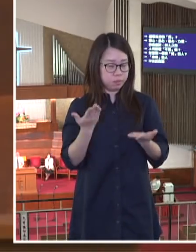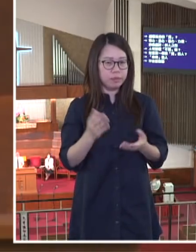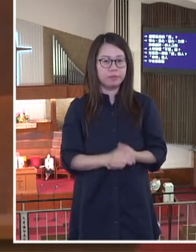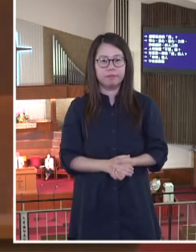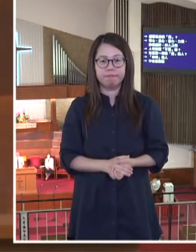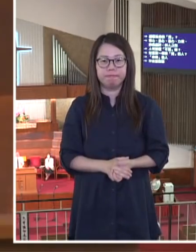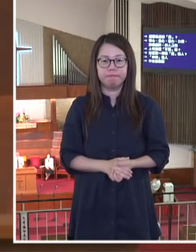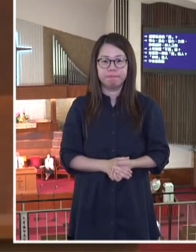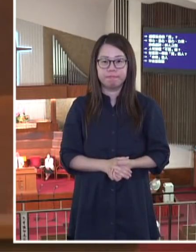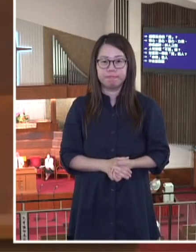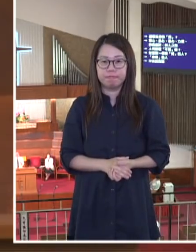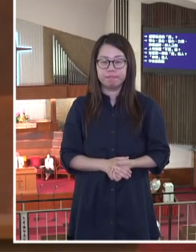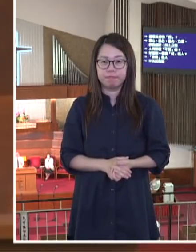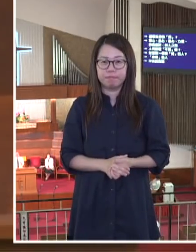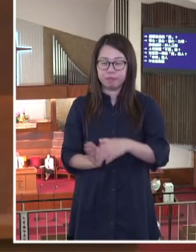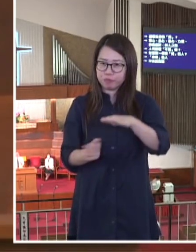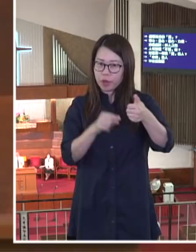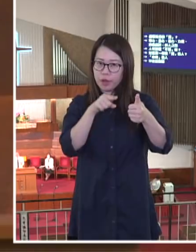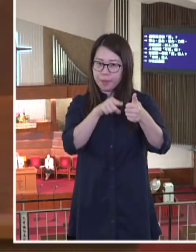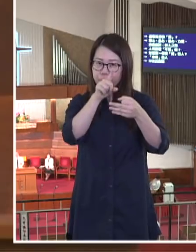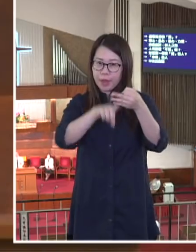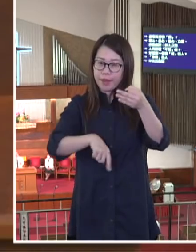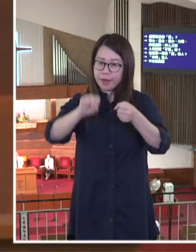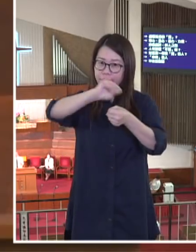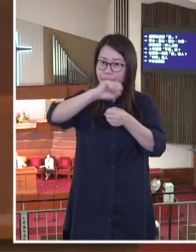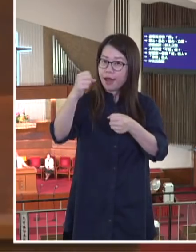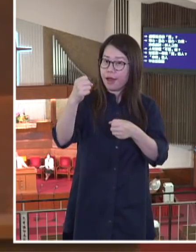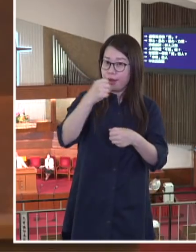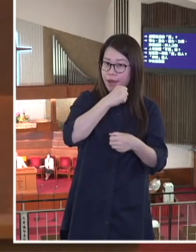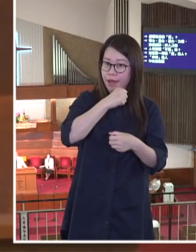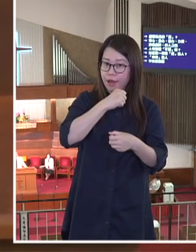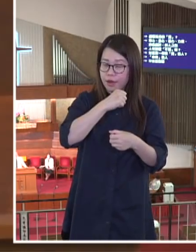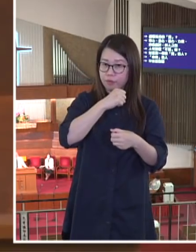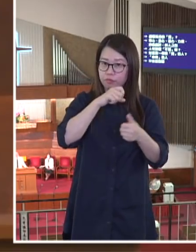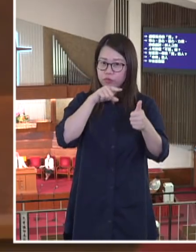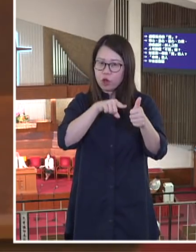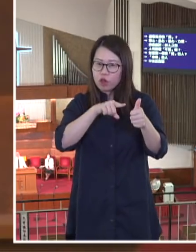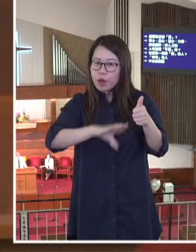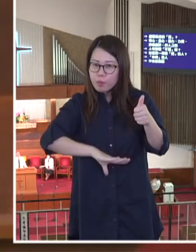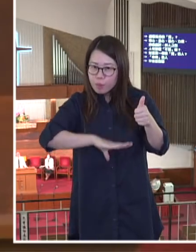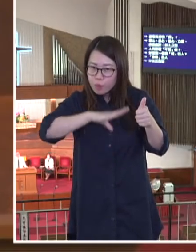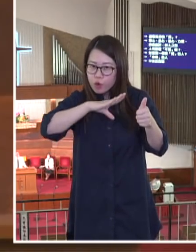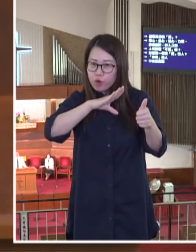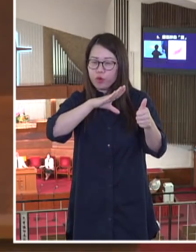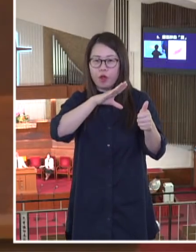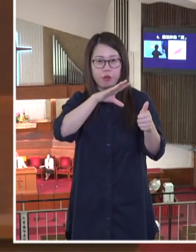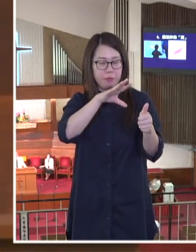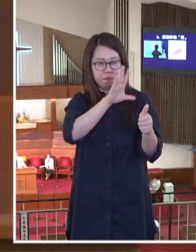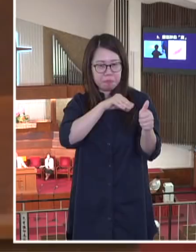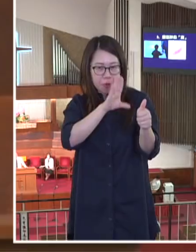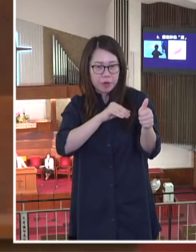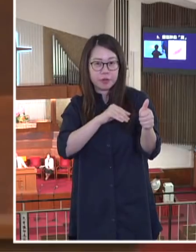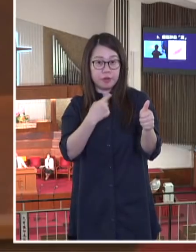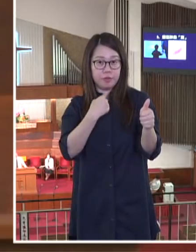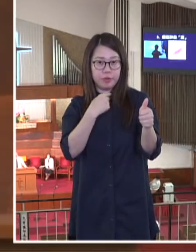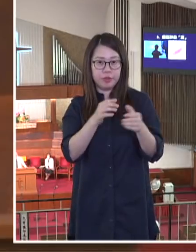在加勒的身上，他的满是我们可以去学习。同样我觉得有一个重要就